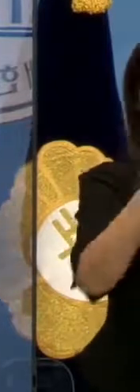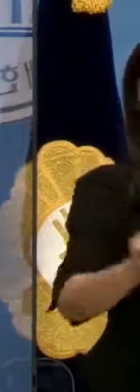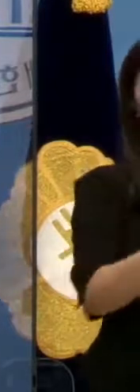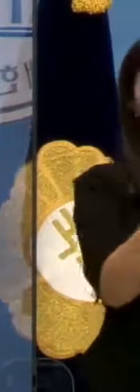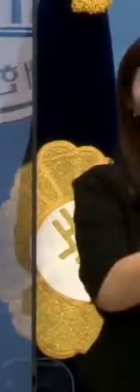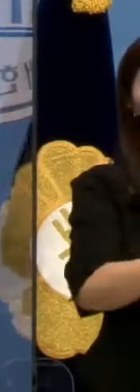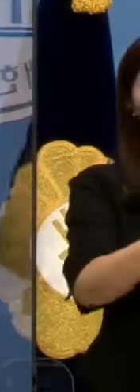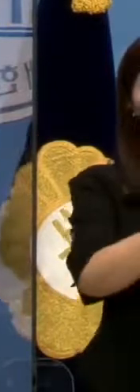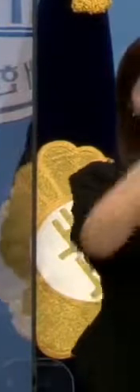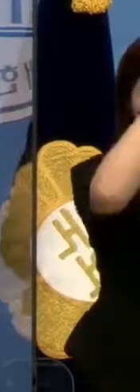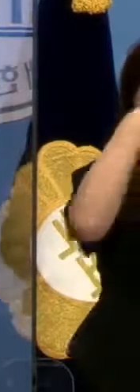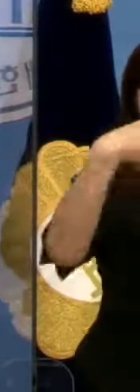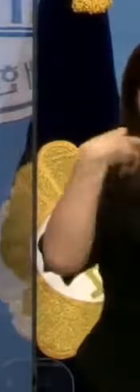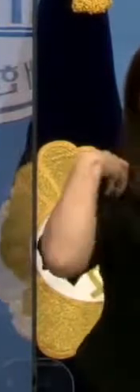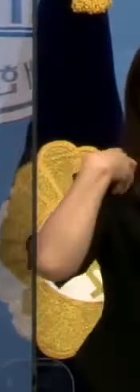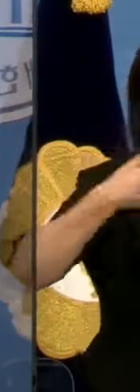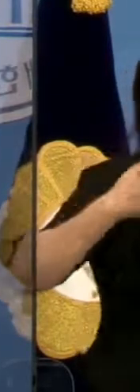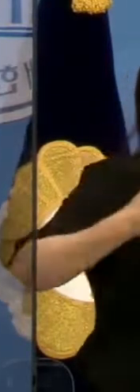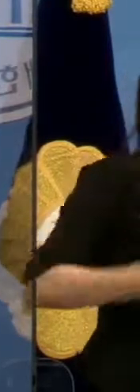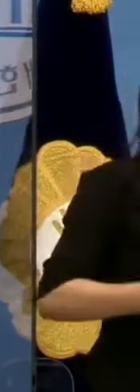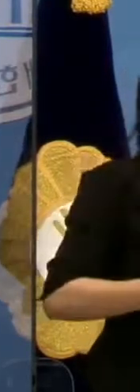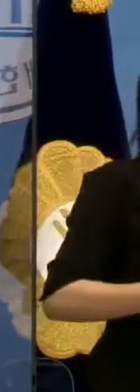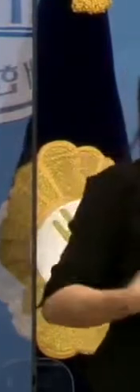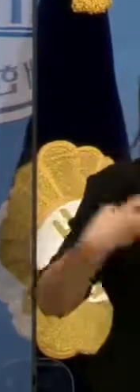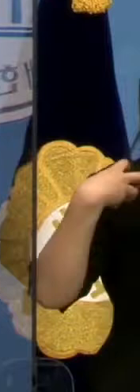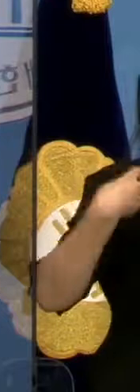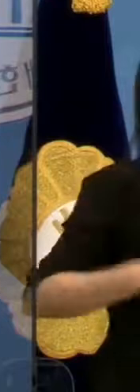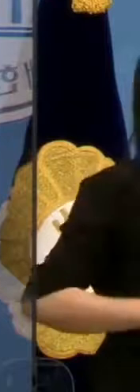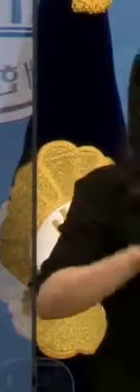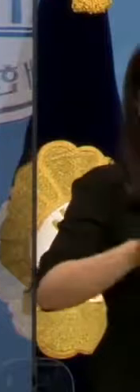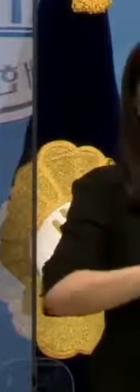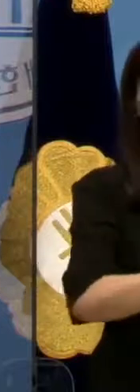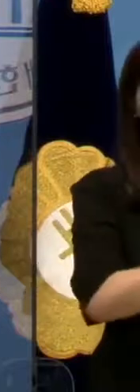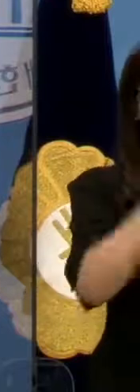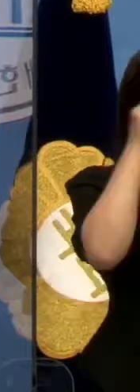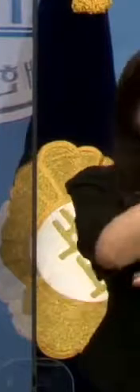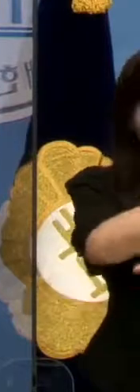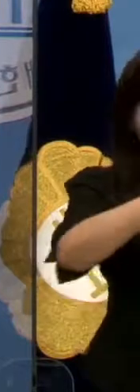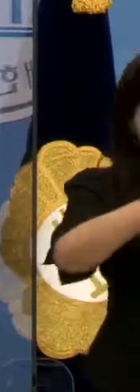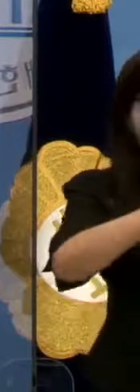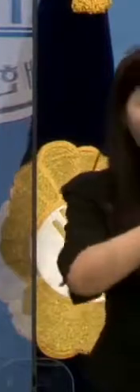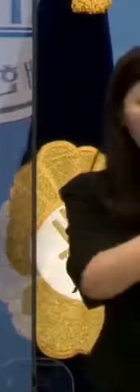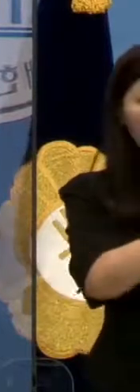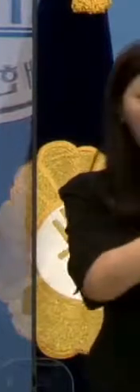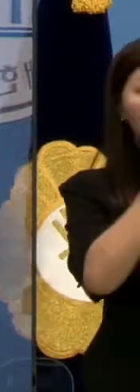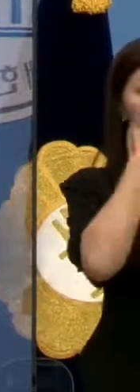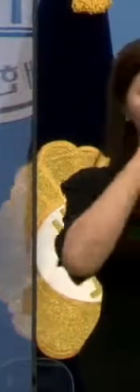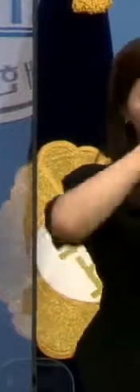책임을 높이겠습니다. 다음 발표 때는 오늘 발표해드린 구상을 뒷받침할